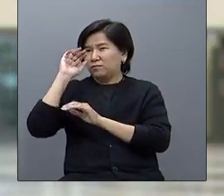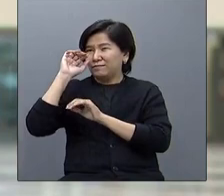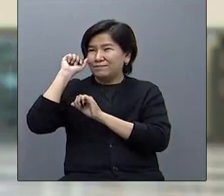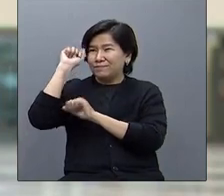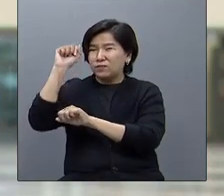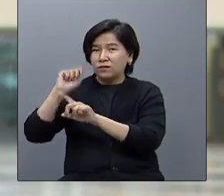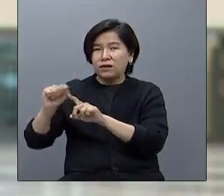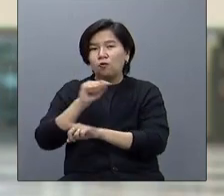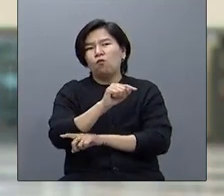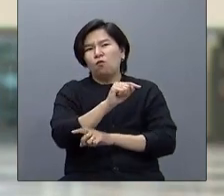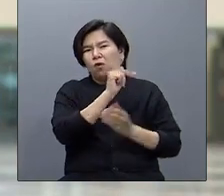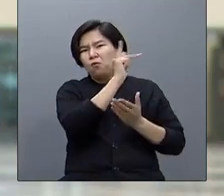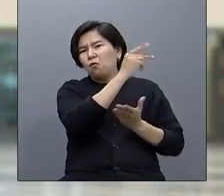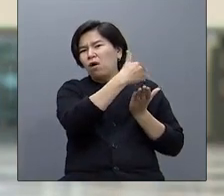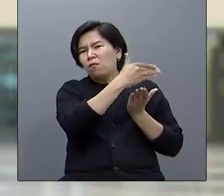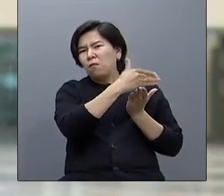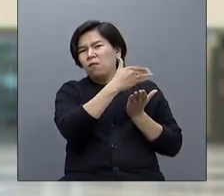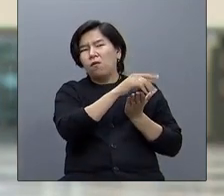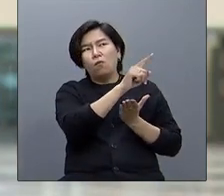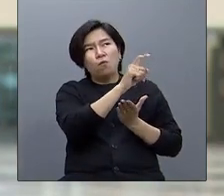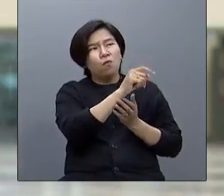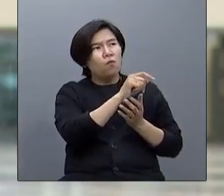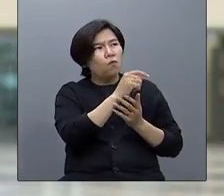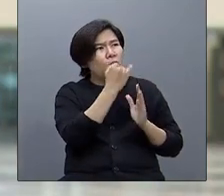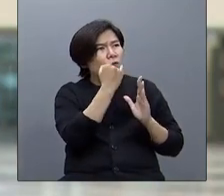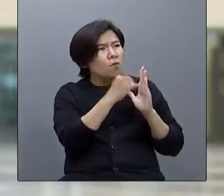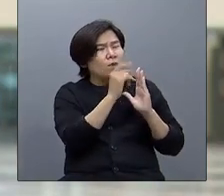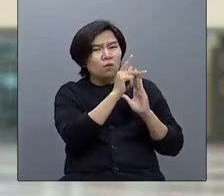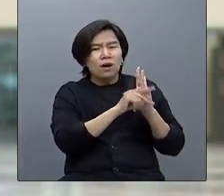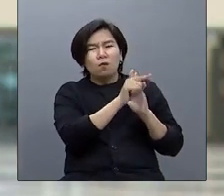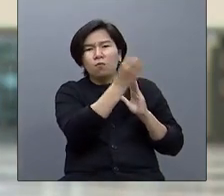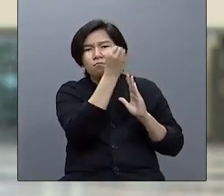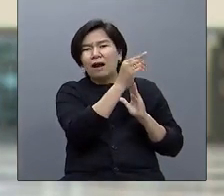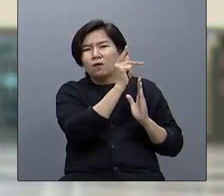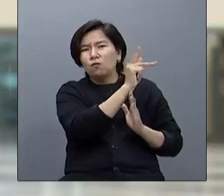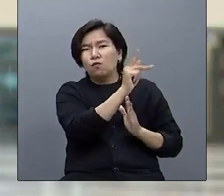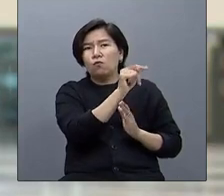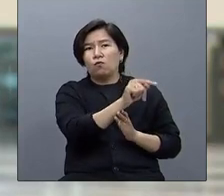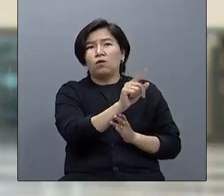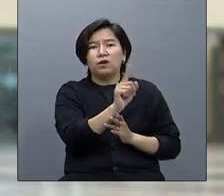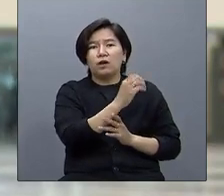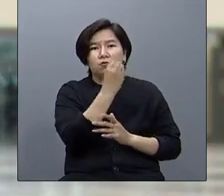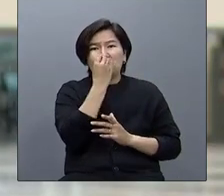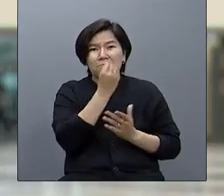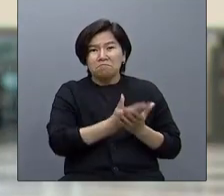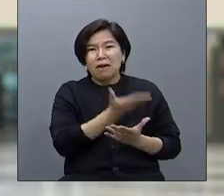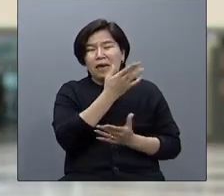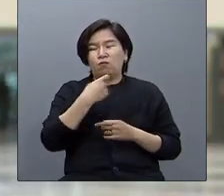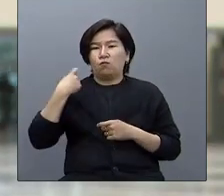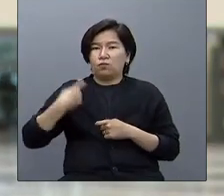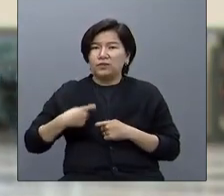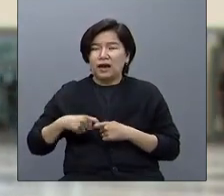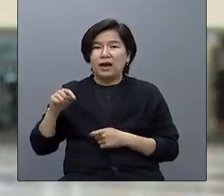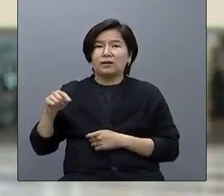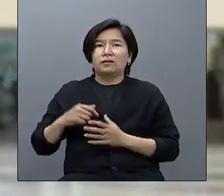สิ่งหนึ่งที่ทำให้ลูกหนี้ไม่สามารถจะหลุดพ้นจากเรื่องนี้ได้นั่นก็คืออัตราดอกเบี้ยที่สูงมากค่ะแต่คุณภวดีคุณจิราชาตาคะไม่ว่า